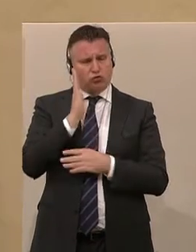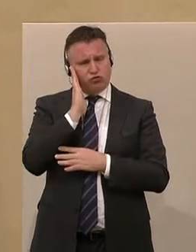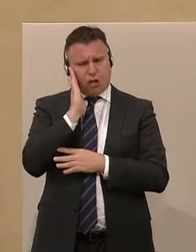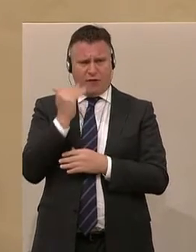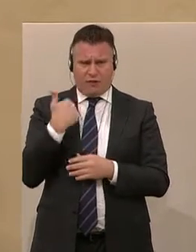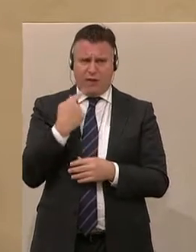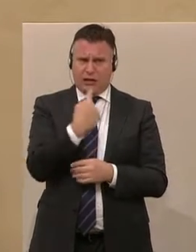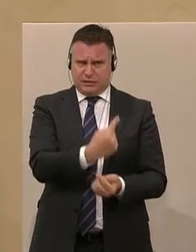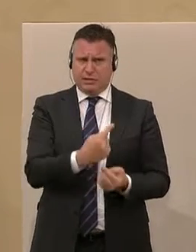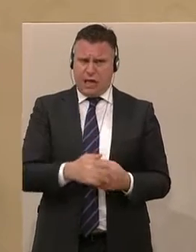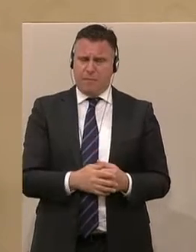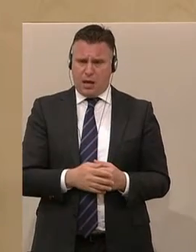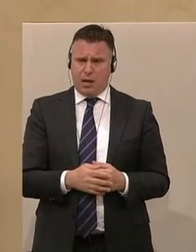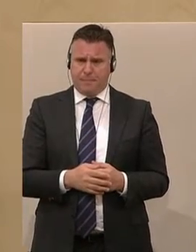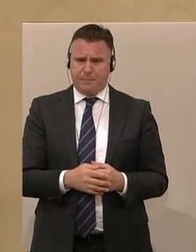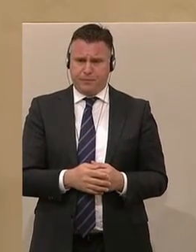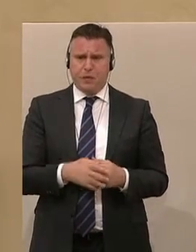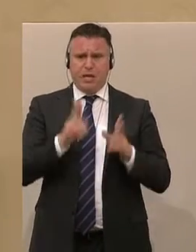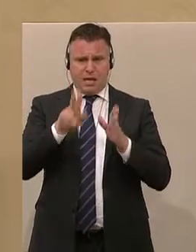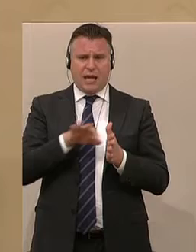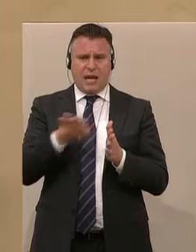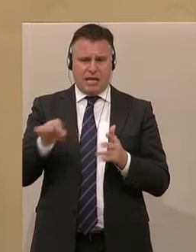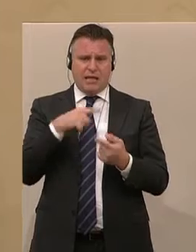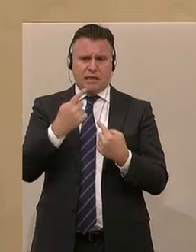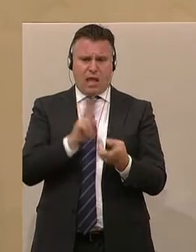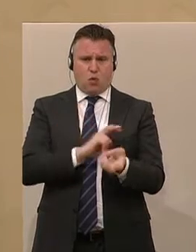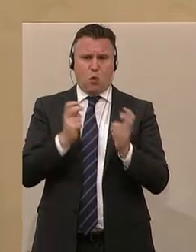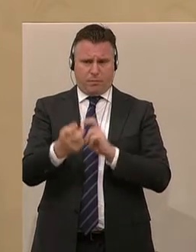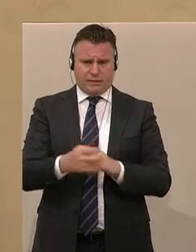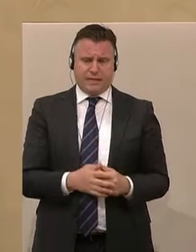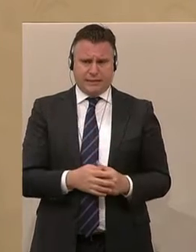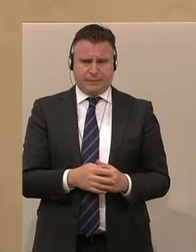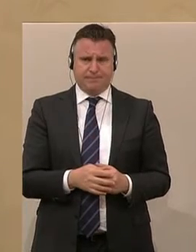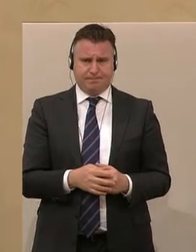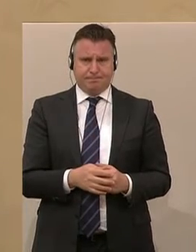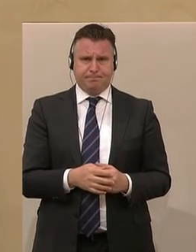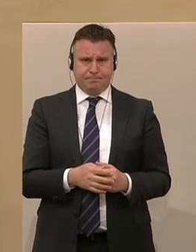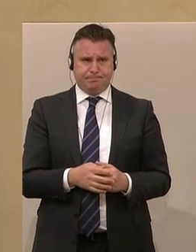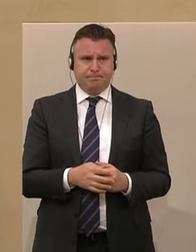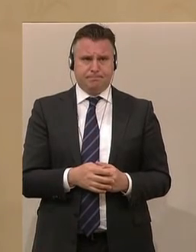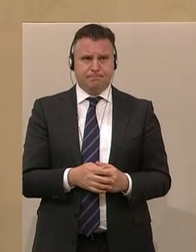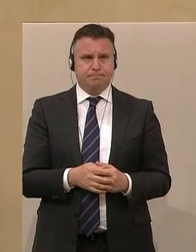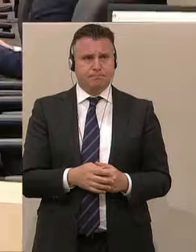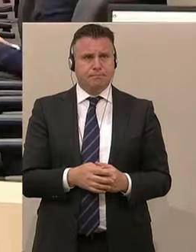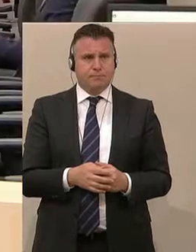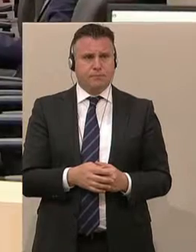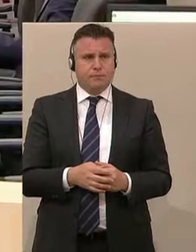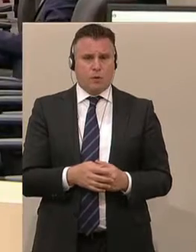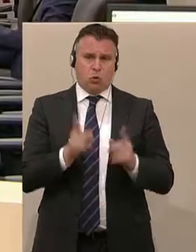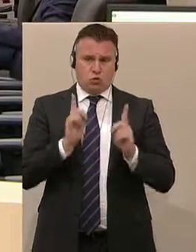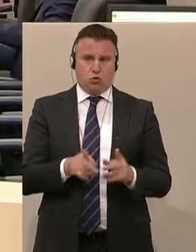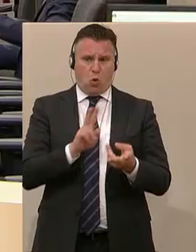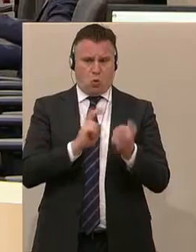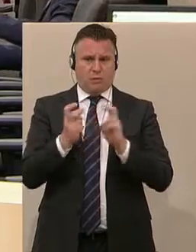Dornröschenschlaf verbracht hat, bevor er diese Richtlinie zur Umsetzung gebracht hat oder bringen hätte